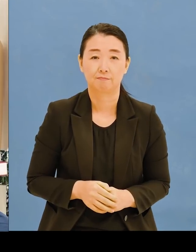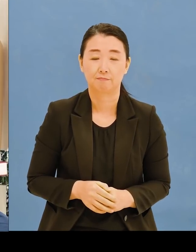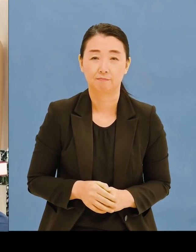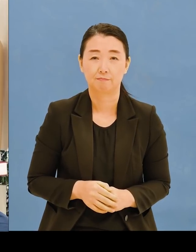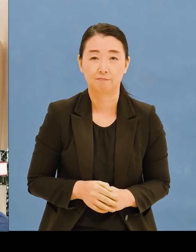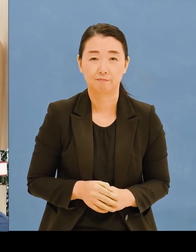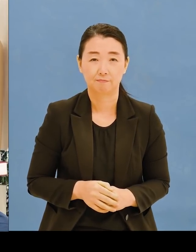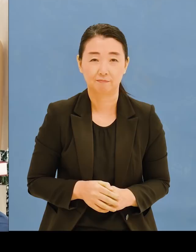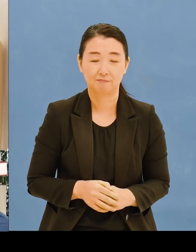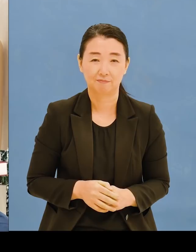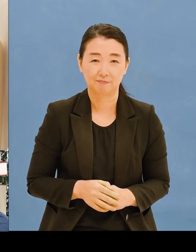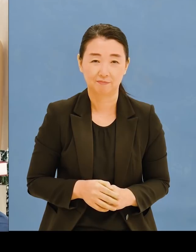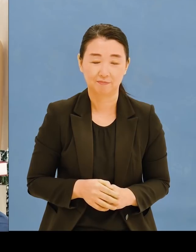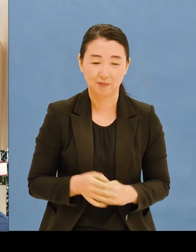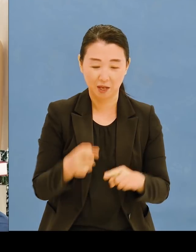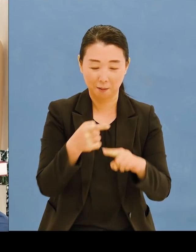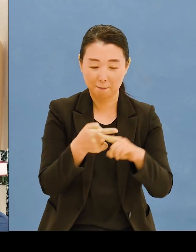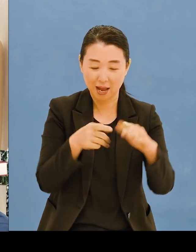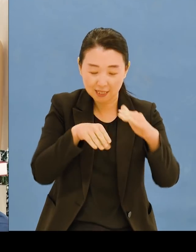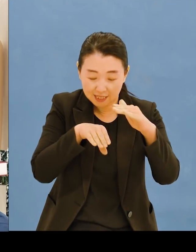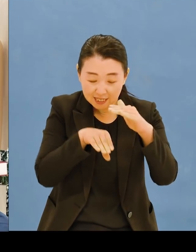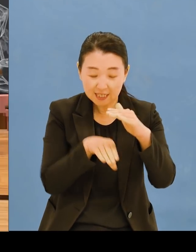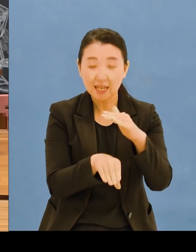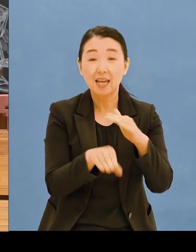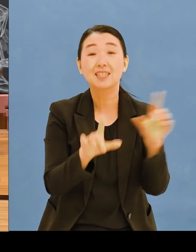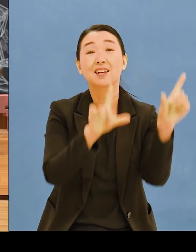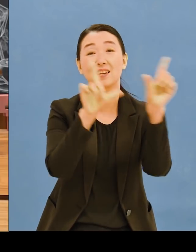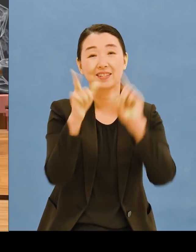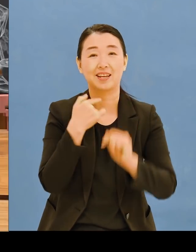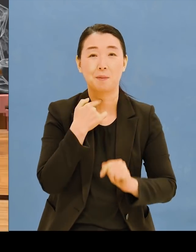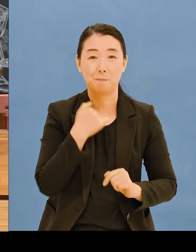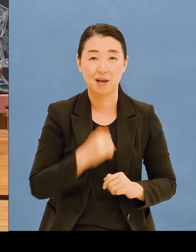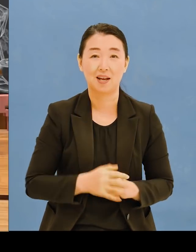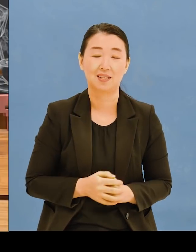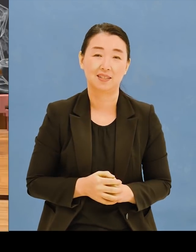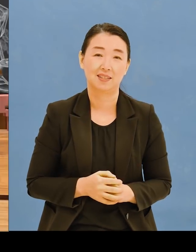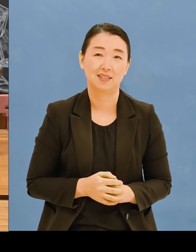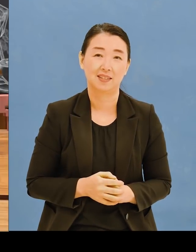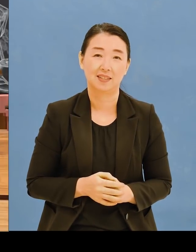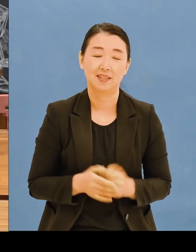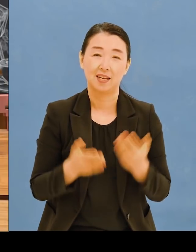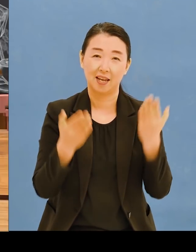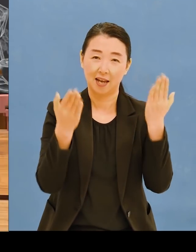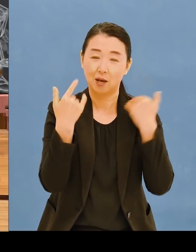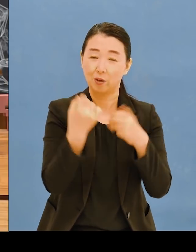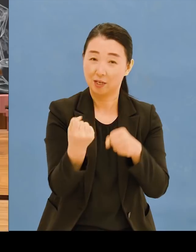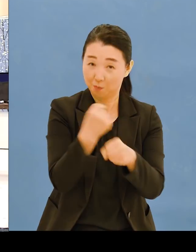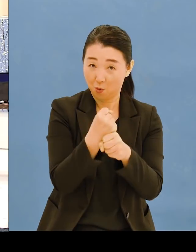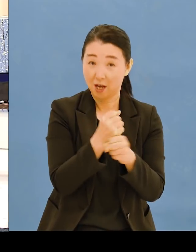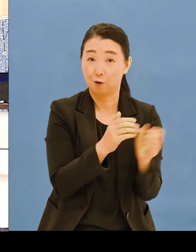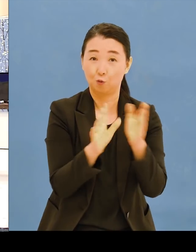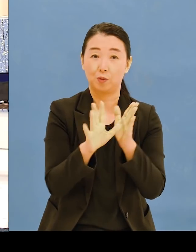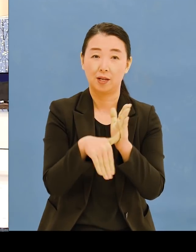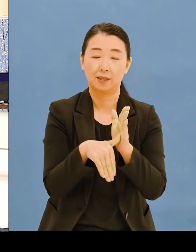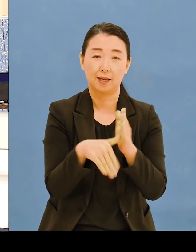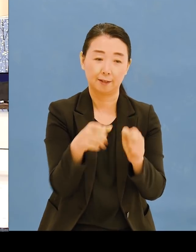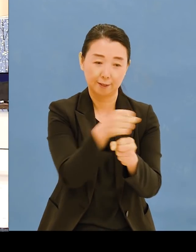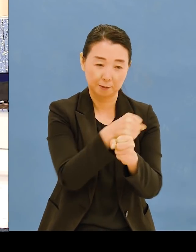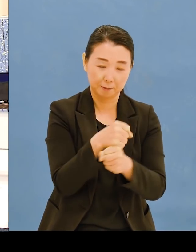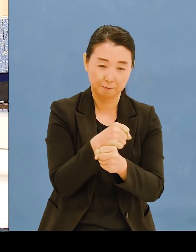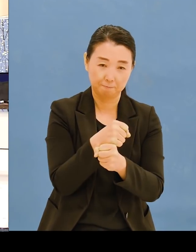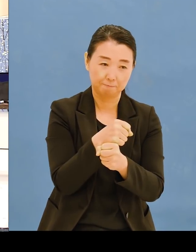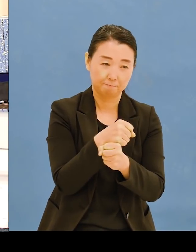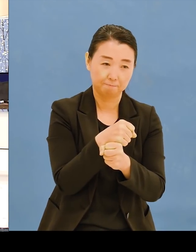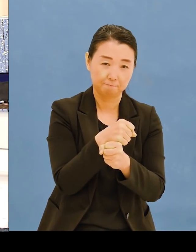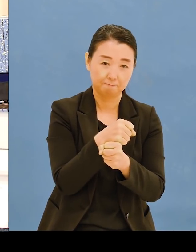이 반지하에서 네. 살았을 때가 있었거든요. 네. 복학을 준비를 하면서 네. 그때 이제 짐을 가지러